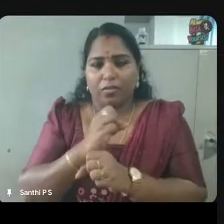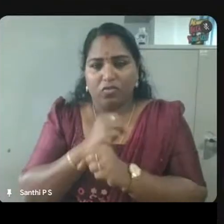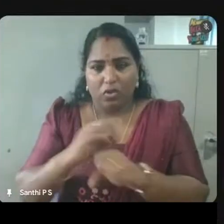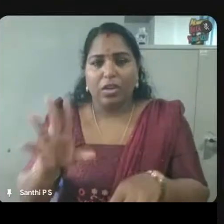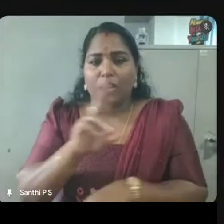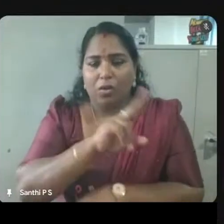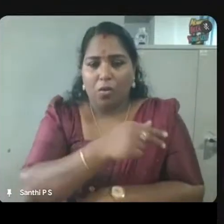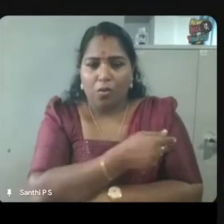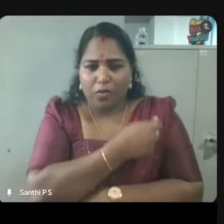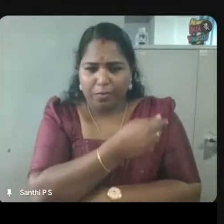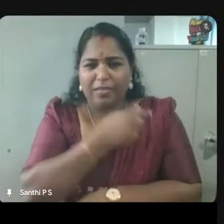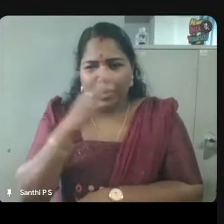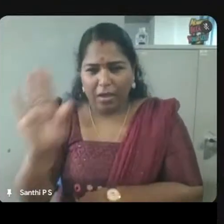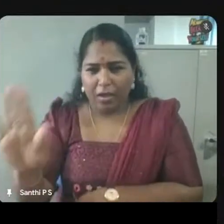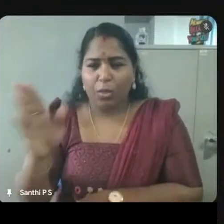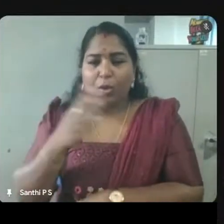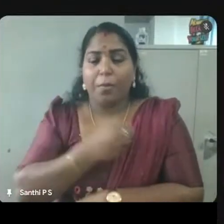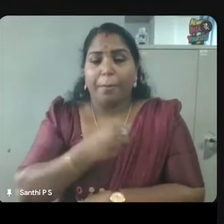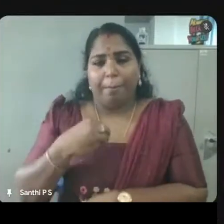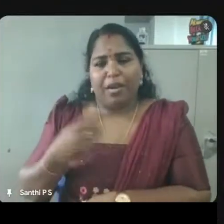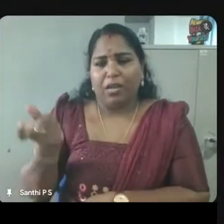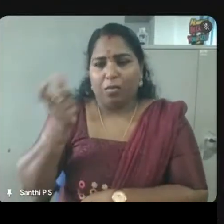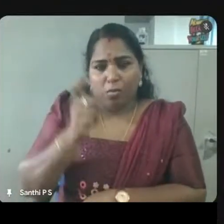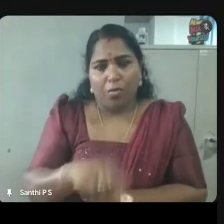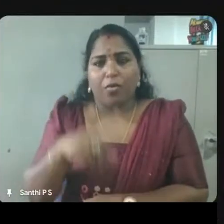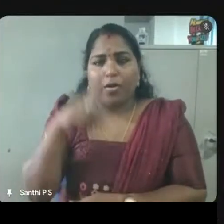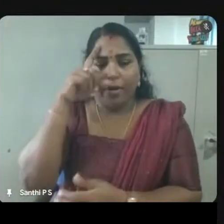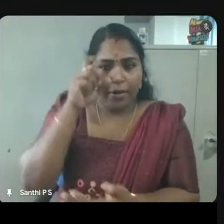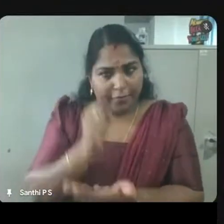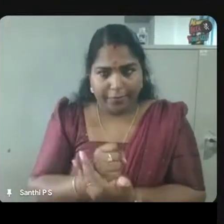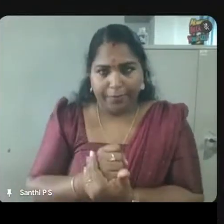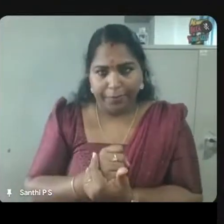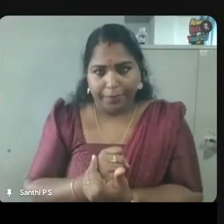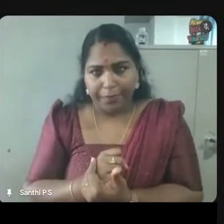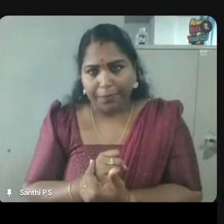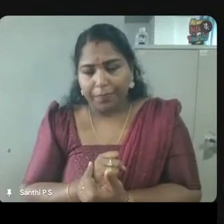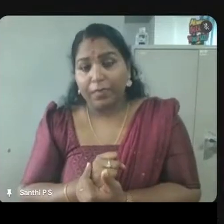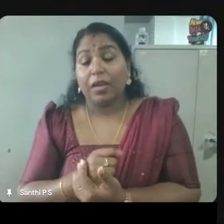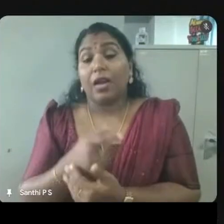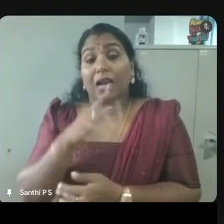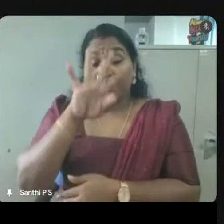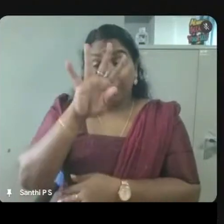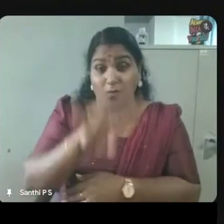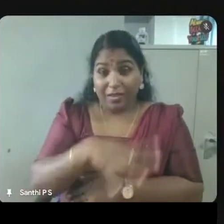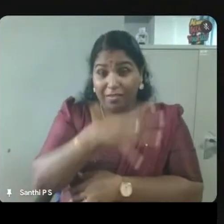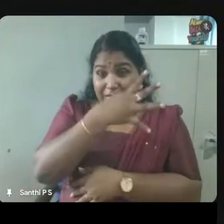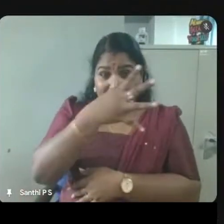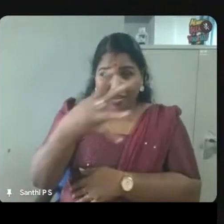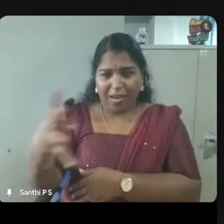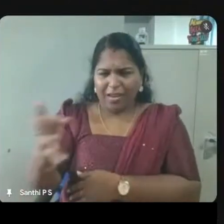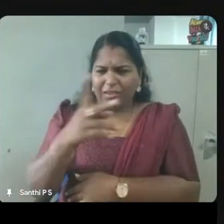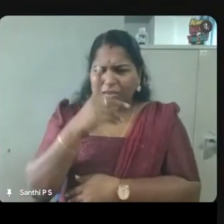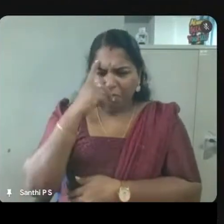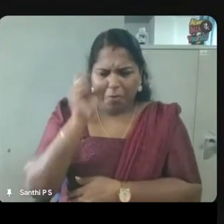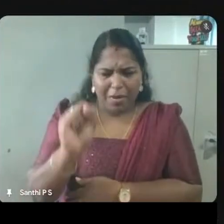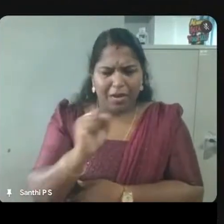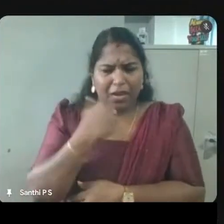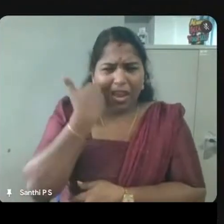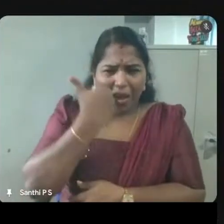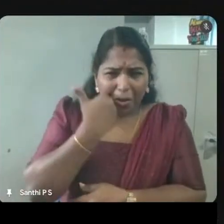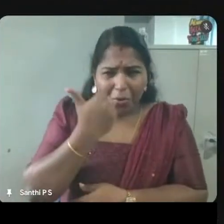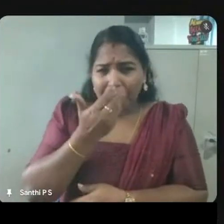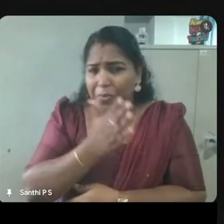ബോർഡാണ് ഈ ഡിസബിലിറ്റി ഡിസൈഡ് ചെയ്യുന്നത്. അപ്പൊ അത് ആ ഡിസബിലിറ്റി ഞാൻ ആ കാണിച്ച ആ ഒരു ചാർട്ട് വെച്ചാണ് അവർ റൈറ്റ് ഐയിൽ എത്ര, ലെഫ്റ്റ് ഐയിൽ എത്ര, വിഷ്വൽ ഫീൽഡ് എത്ര